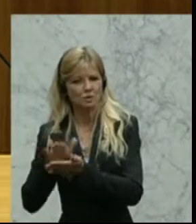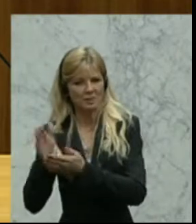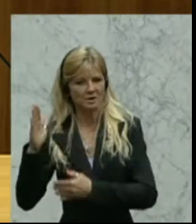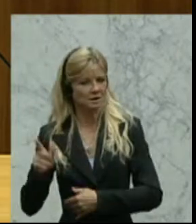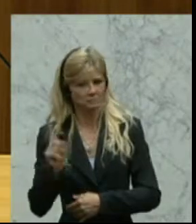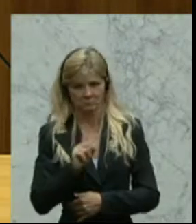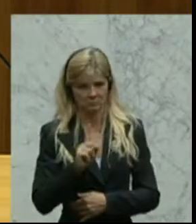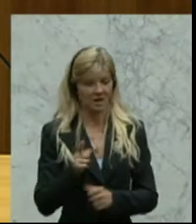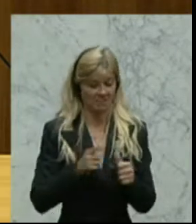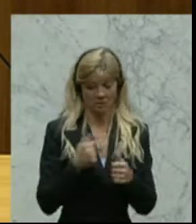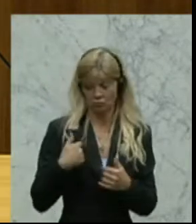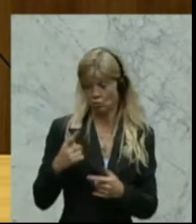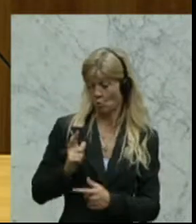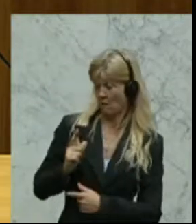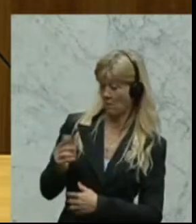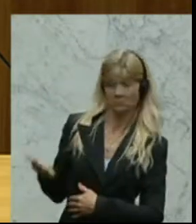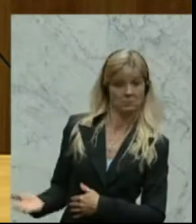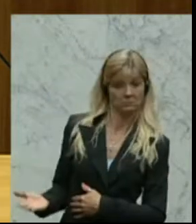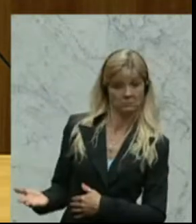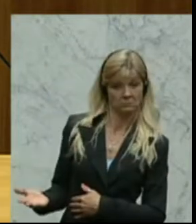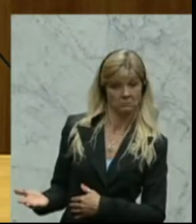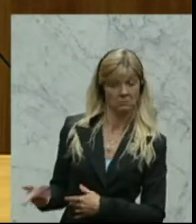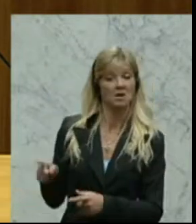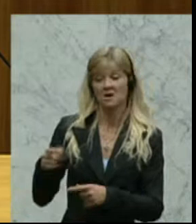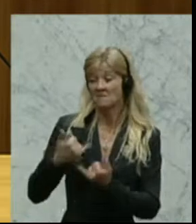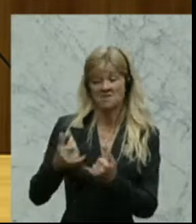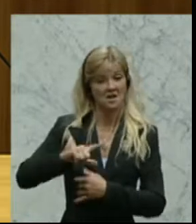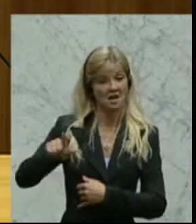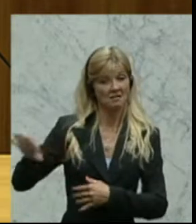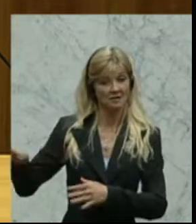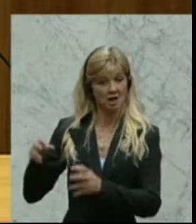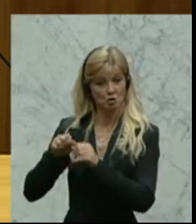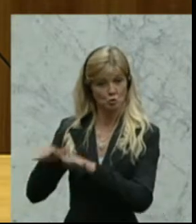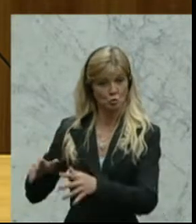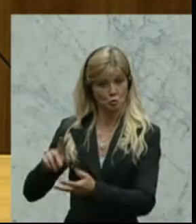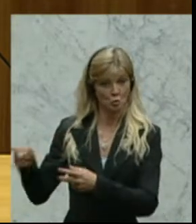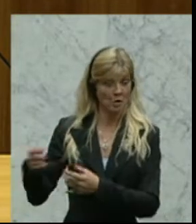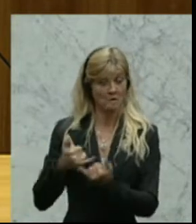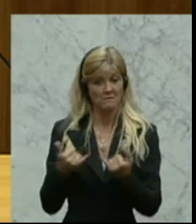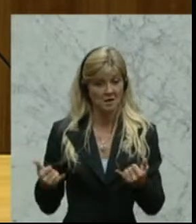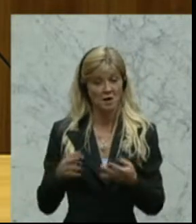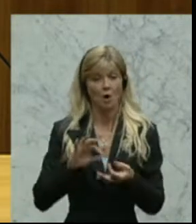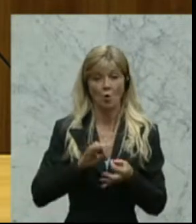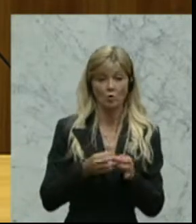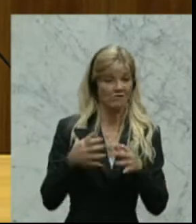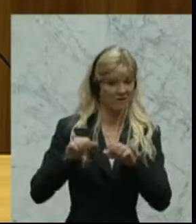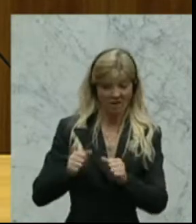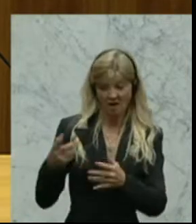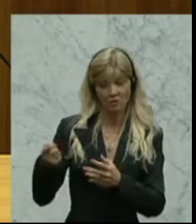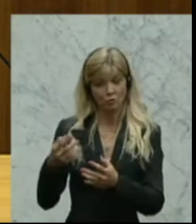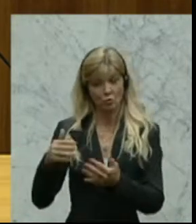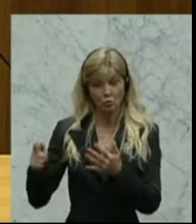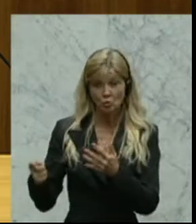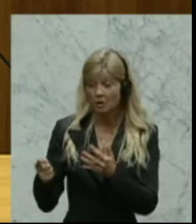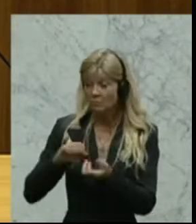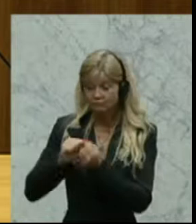Strukturen, wenn ich warte auf eine Reform der Verwaltung, wenn ich auf eine Förderreform warte, dann warte ich mit dieser Steuerentlastung